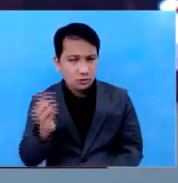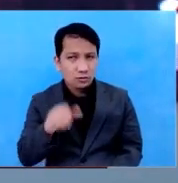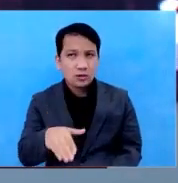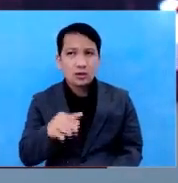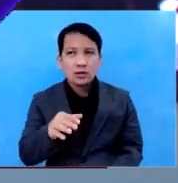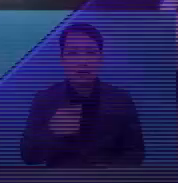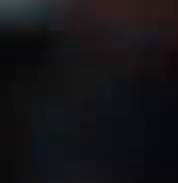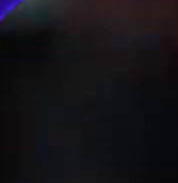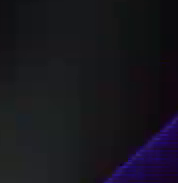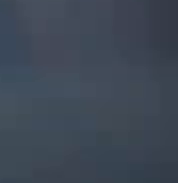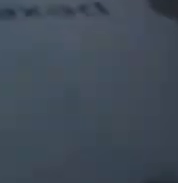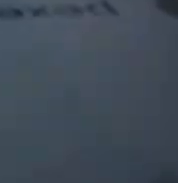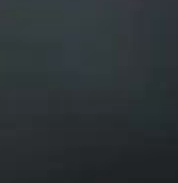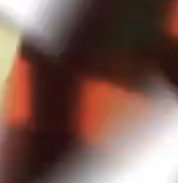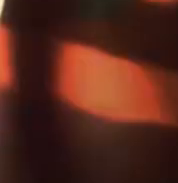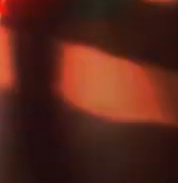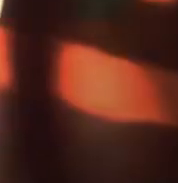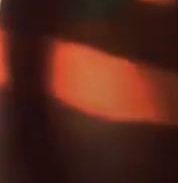Checked.